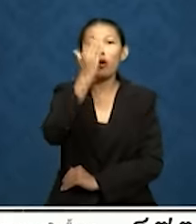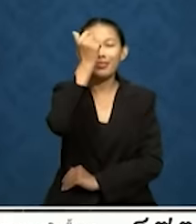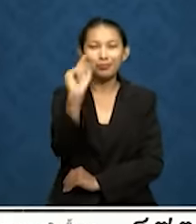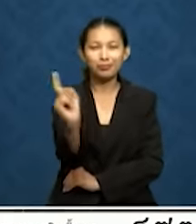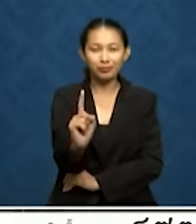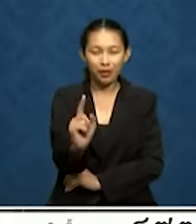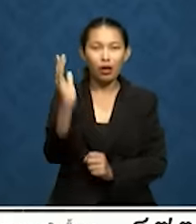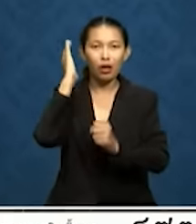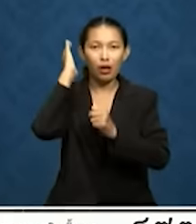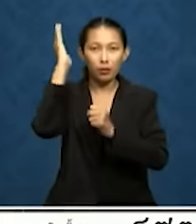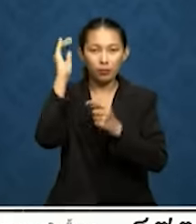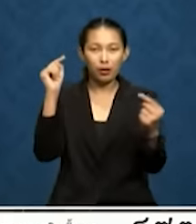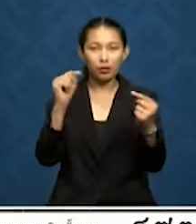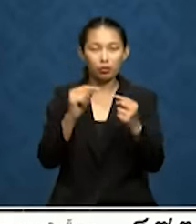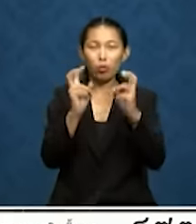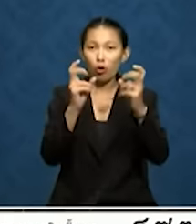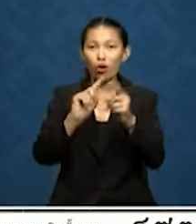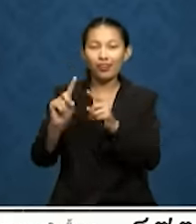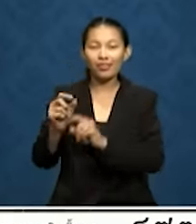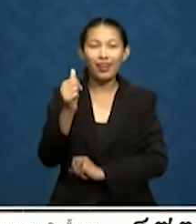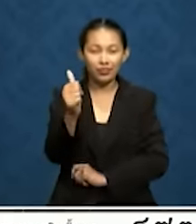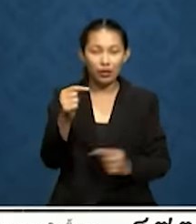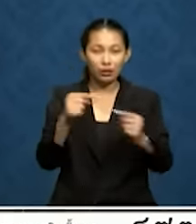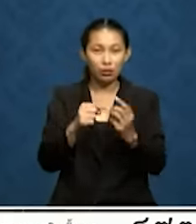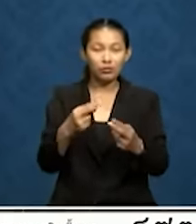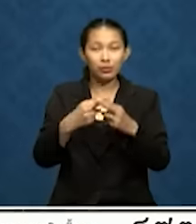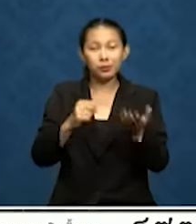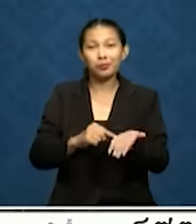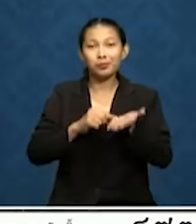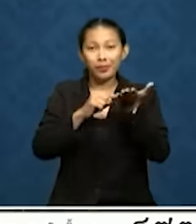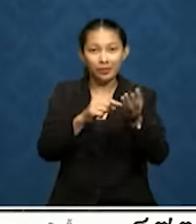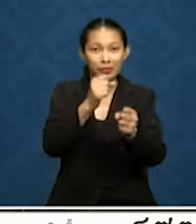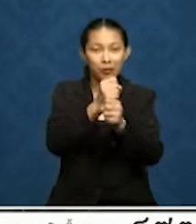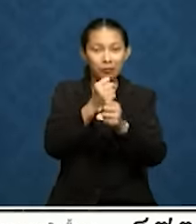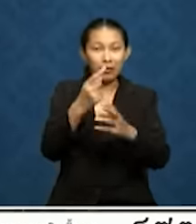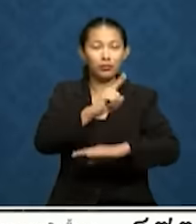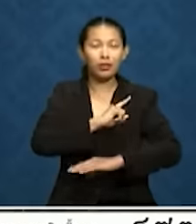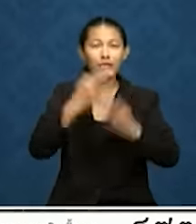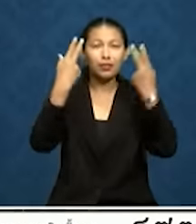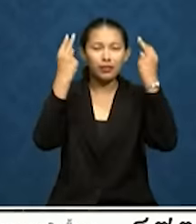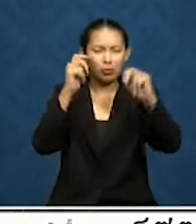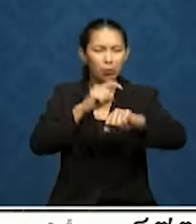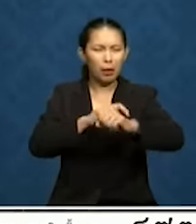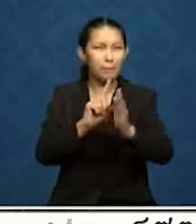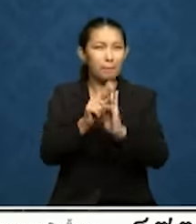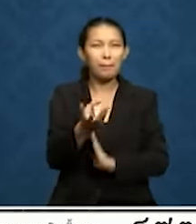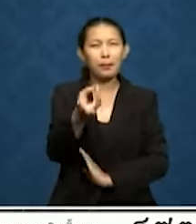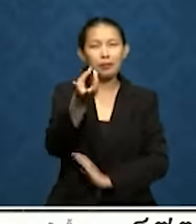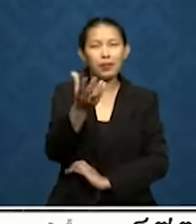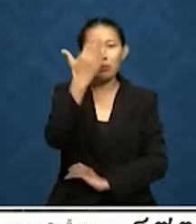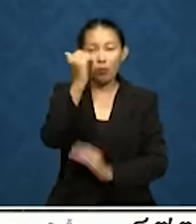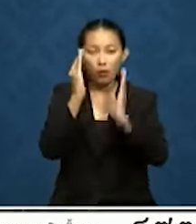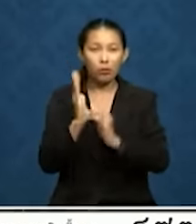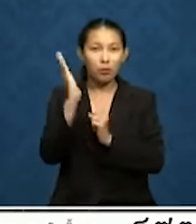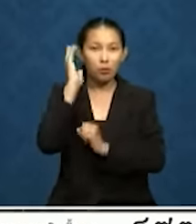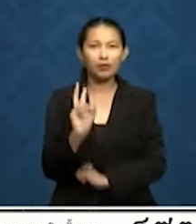ามารถอภิปรายในประเด็นนี้ได้ในการเสนอชื่อผู้ดำรงตำแหน่งนายกรัฐมนตรีนะครับใช้เวลาไม่นานครับท่านประธานมีแค่2ท่านเท่านั้นครับข